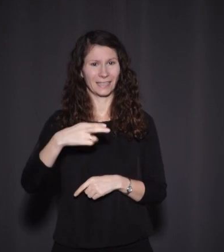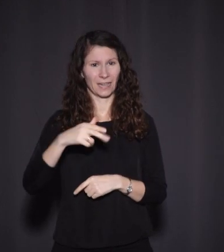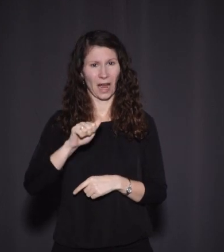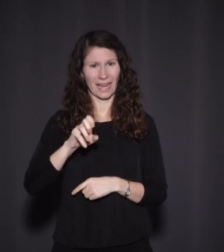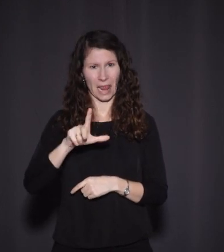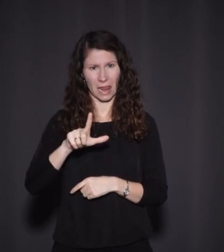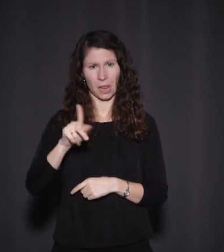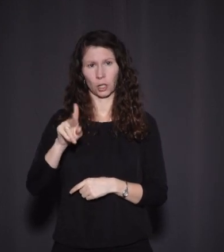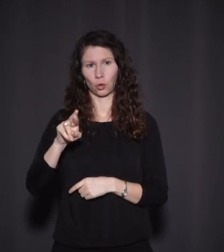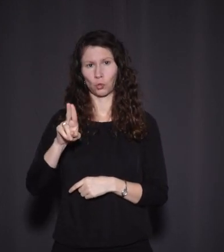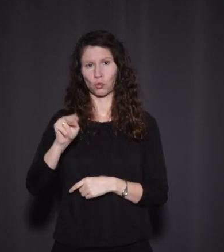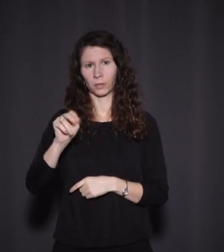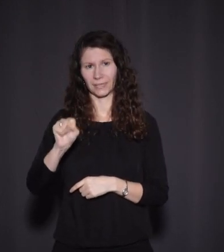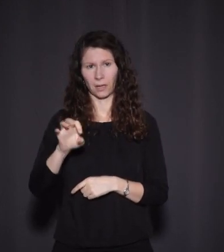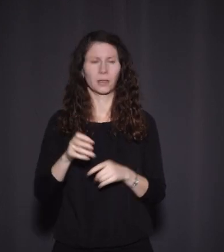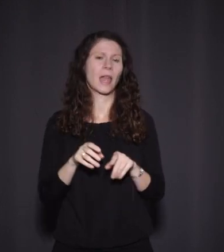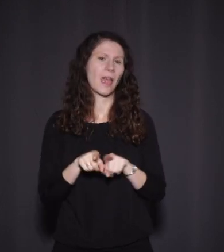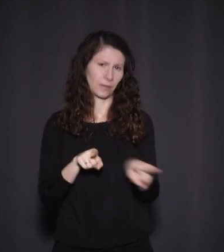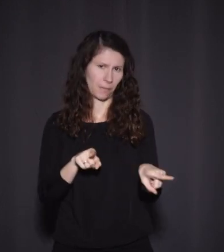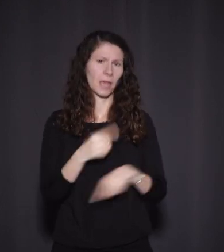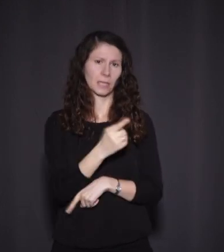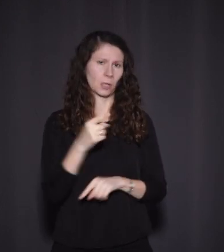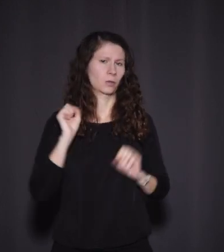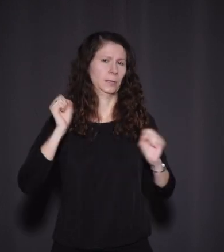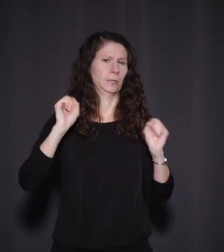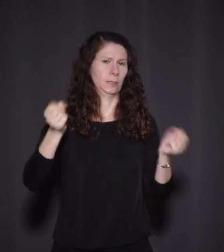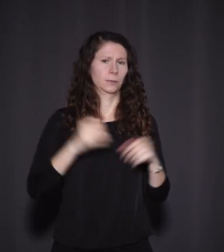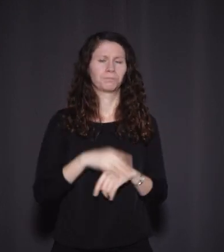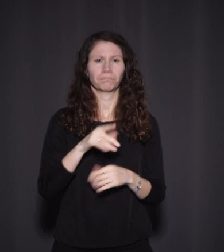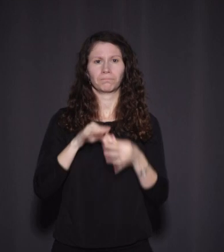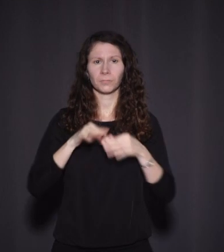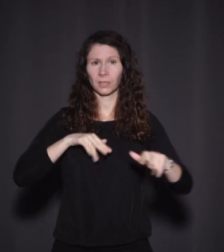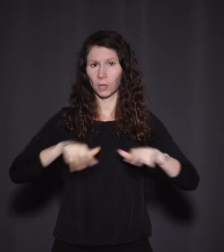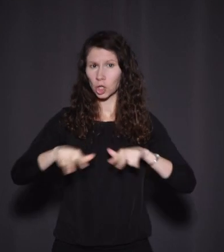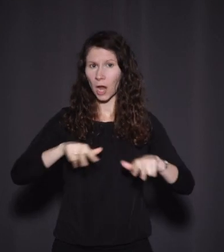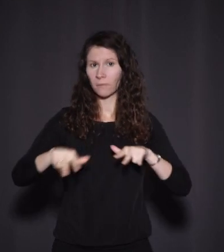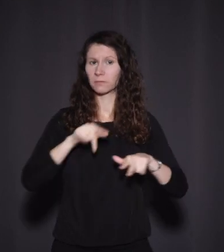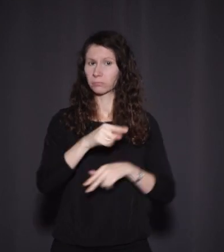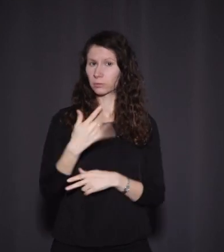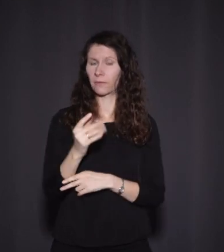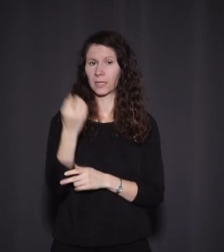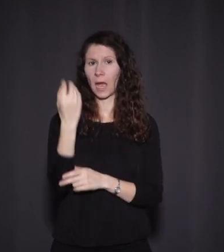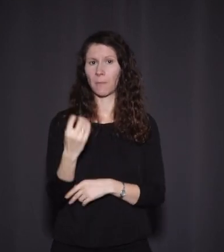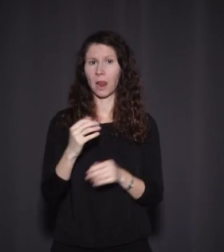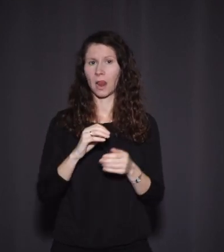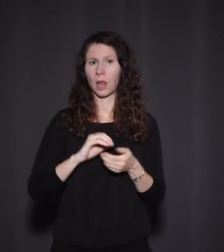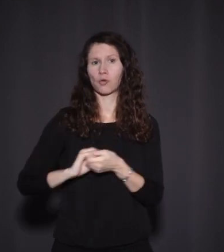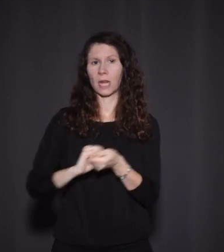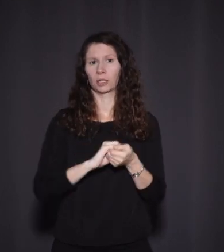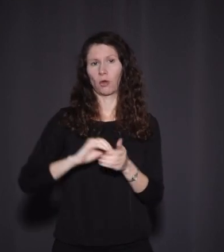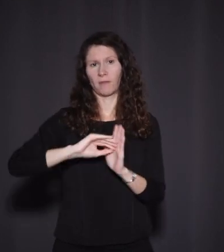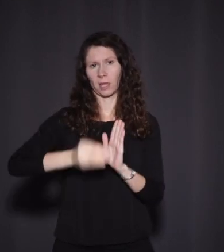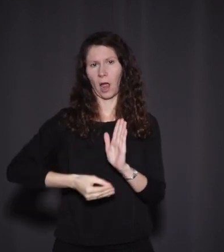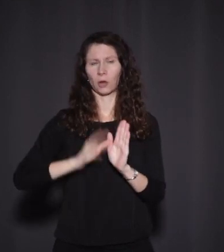FDP. Sie haben ja jetzt mitgeschnürt in Sachen Wirtschaft beim Ampel-Koalitionsvertrag in Sachen Rente.